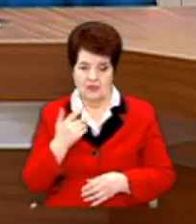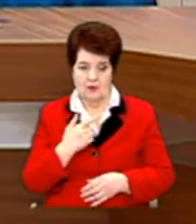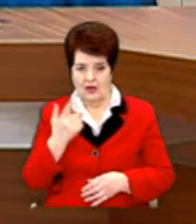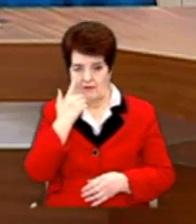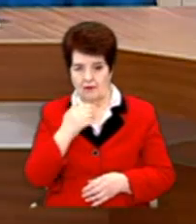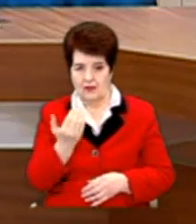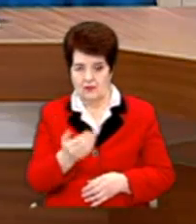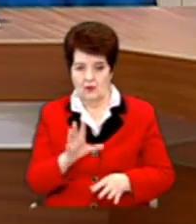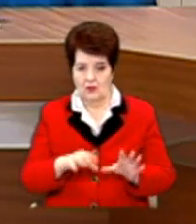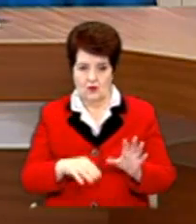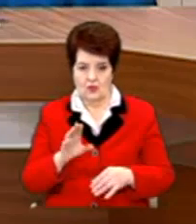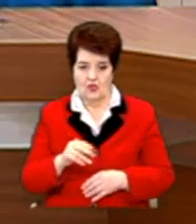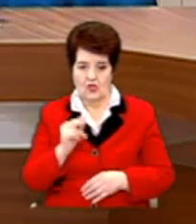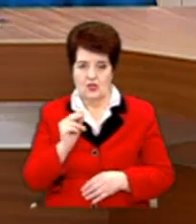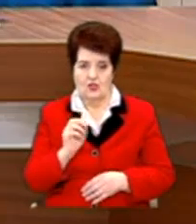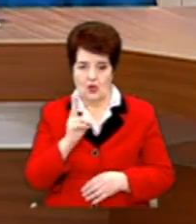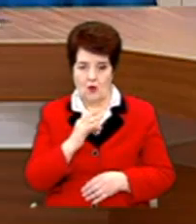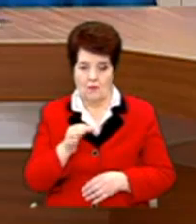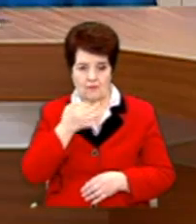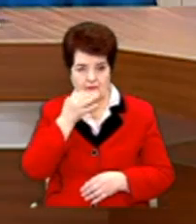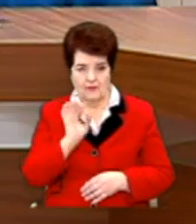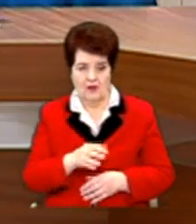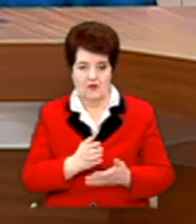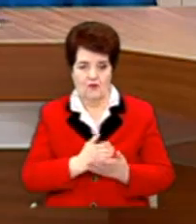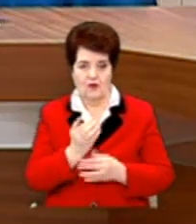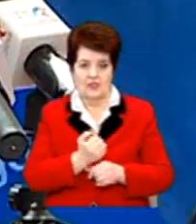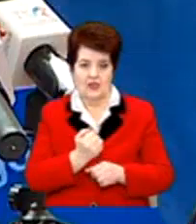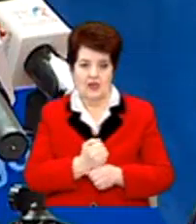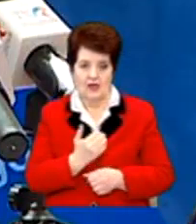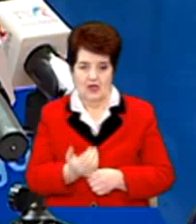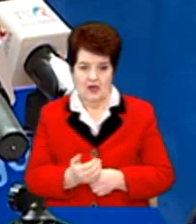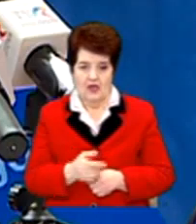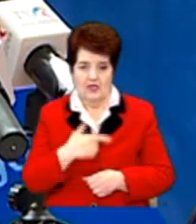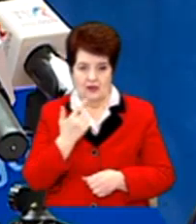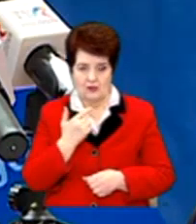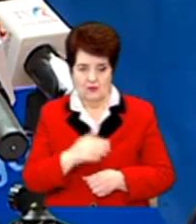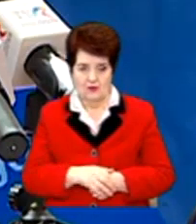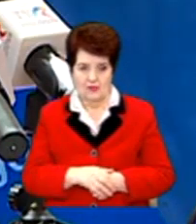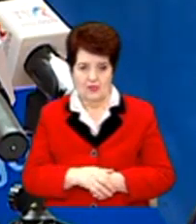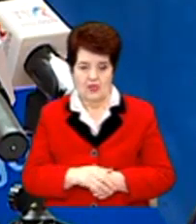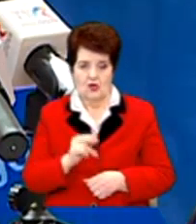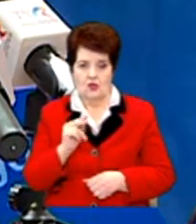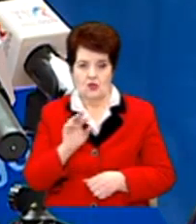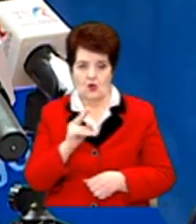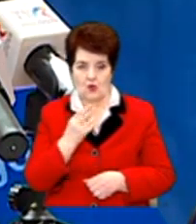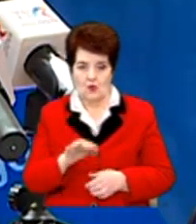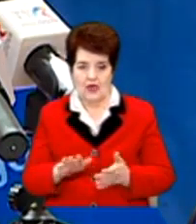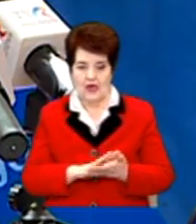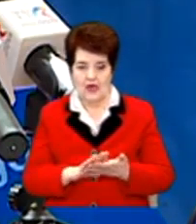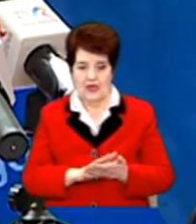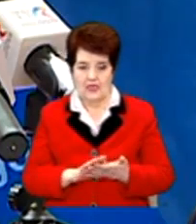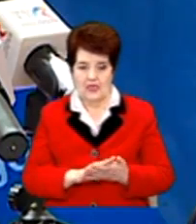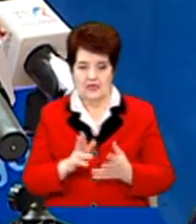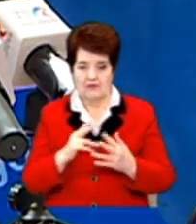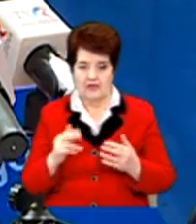afirmațiile lui și îl consideră pe Ciocoi incompatibil cu funcția pe care o deține. Ei au spus, cităm, Ciocoi a vorbit în calitate de vasal